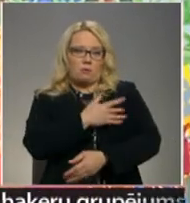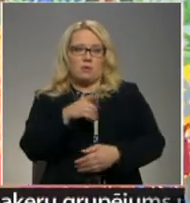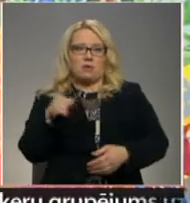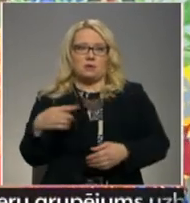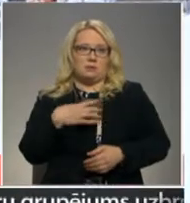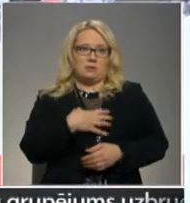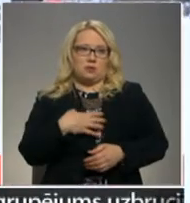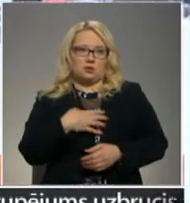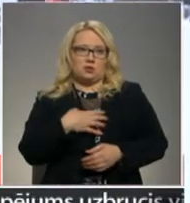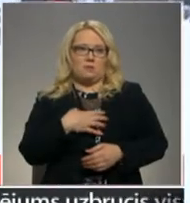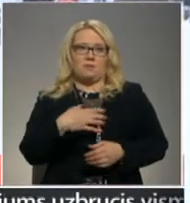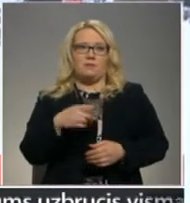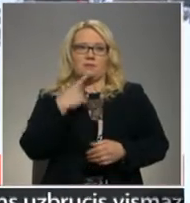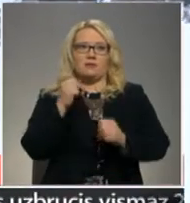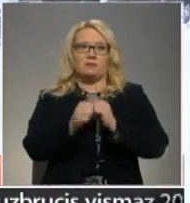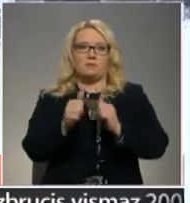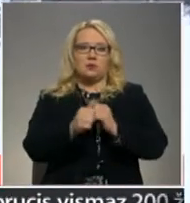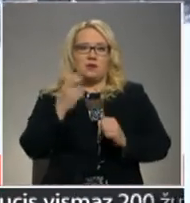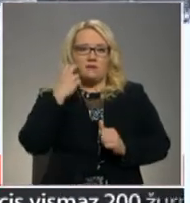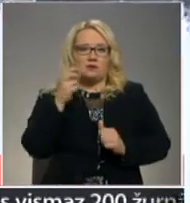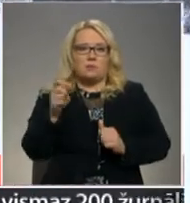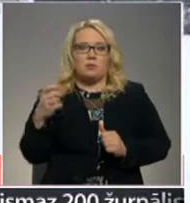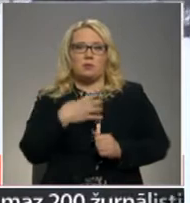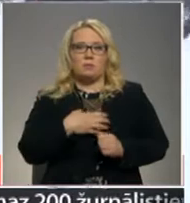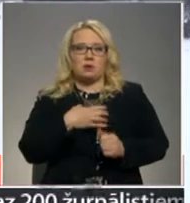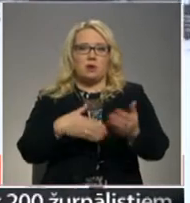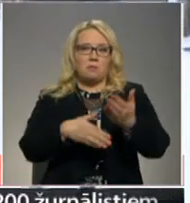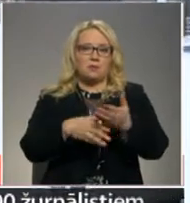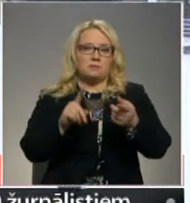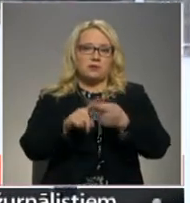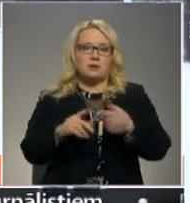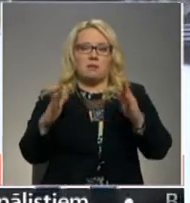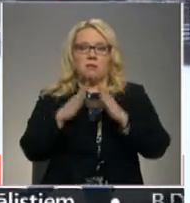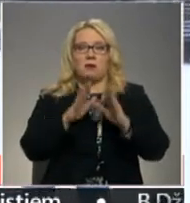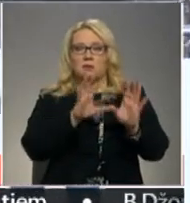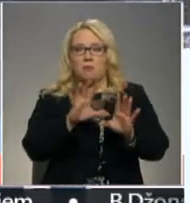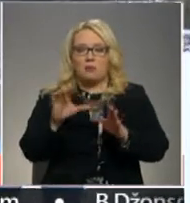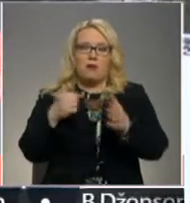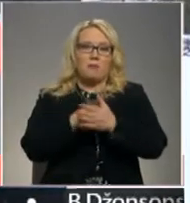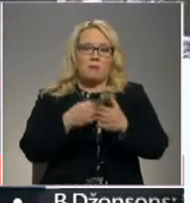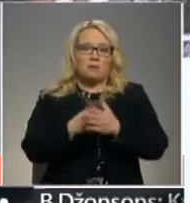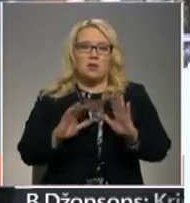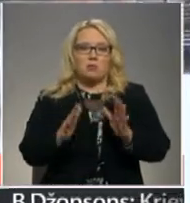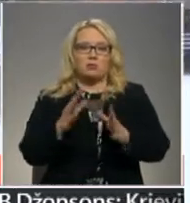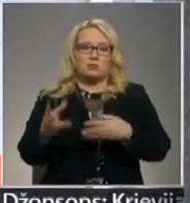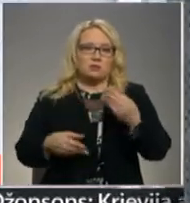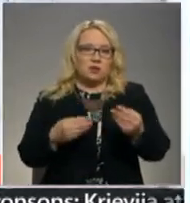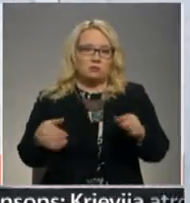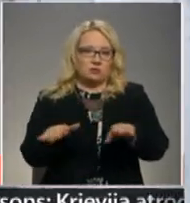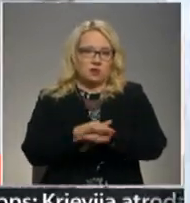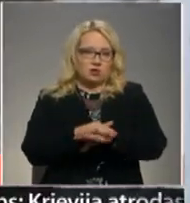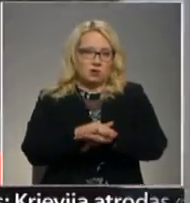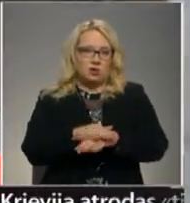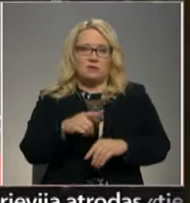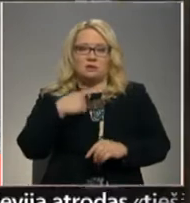tas ir nepieciešams. Visbiežāk vecākiem ļaudīm nepieciešamā palīdzība saistās ar mājas aprūpi vai pabalstiem apkurs izdevumu sekšanai. No